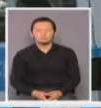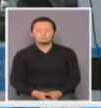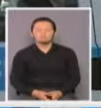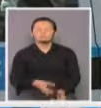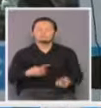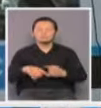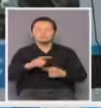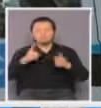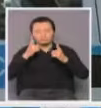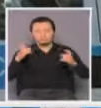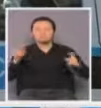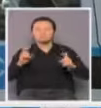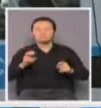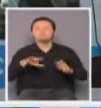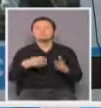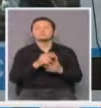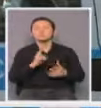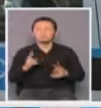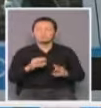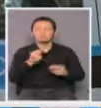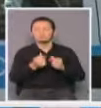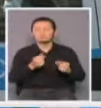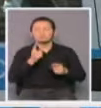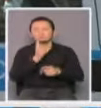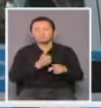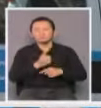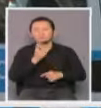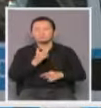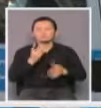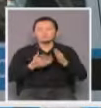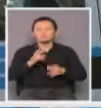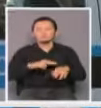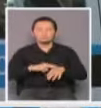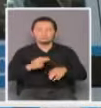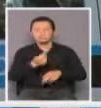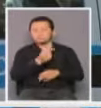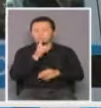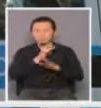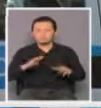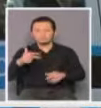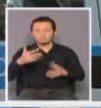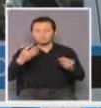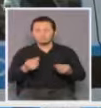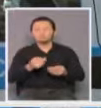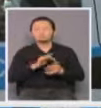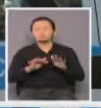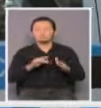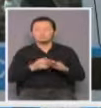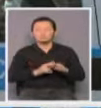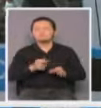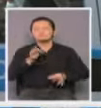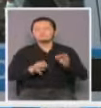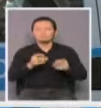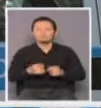Мы вручаем уведомление плательщикам налогов и предупреждаем, если налог не будет уплачен в течение 30 дней, то дело направляется к